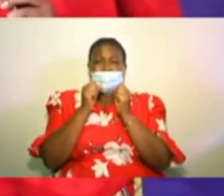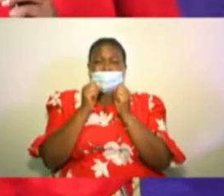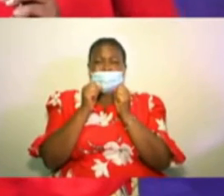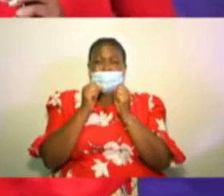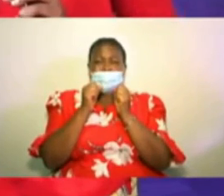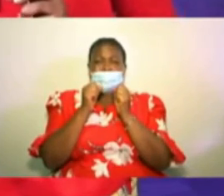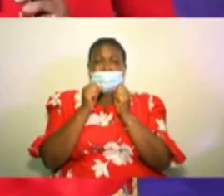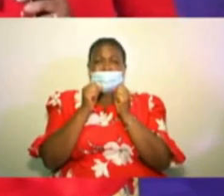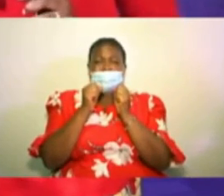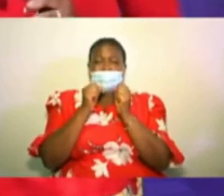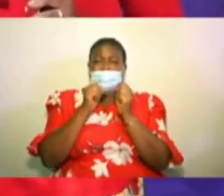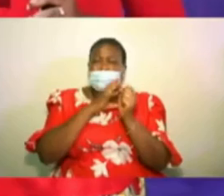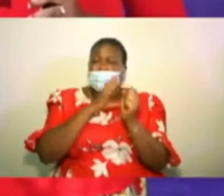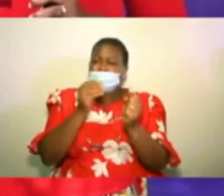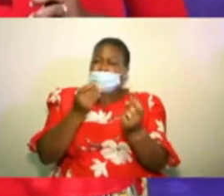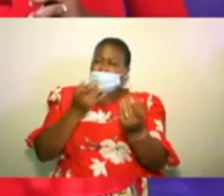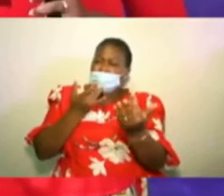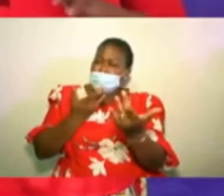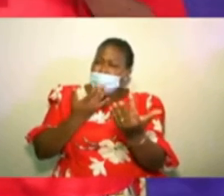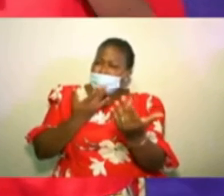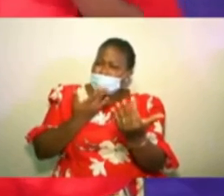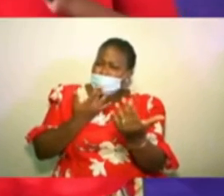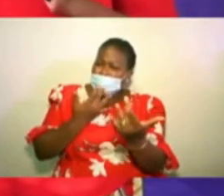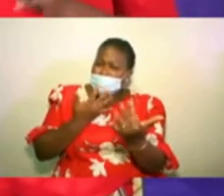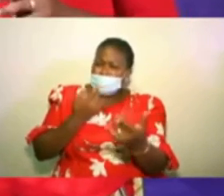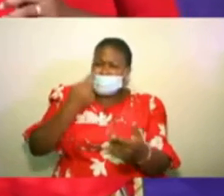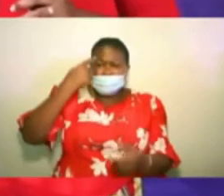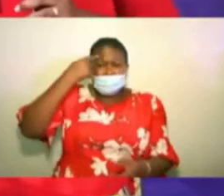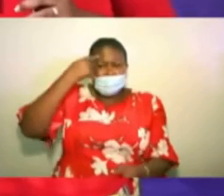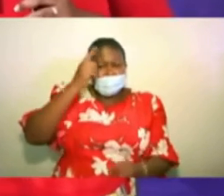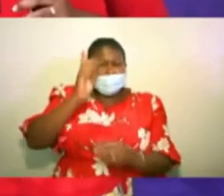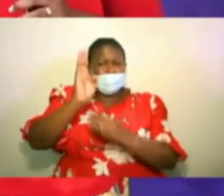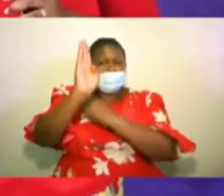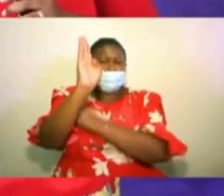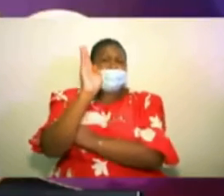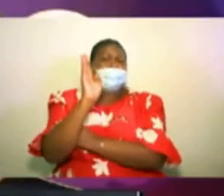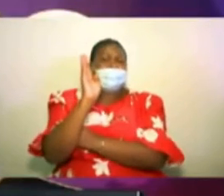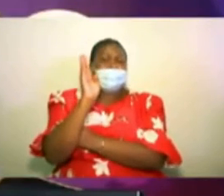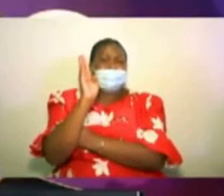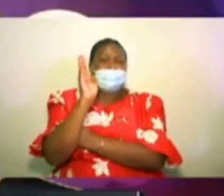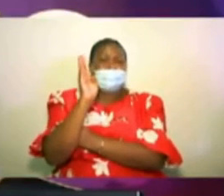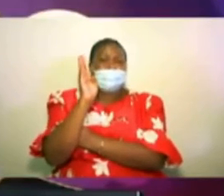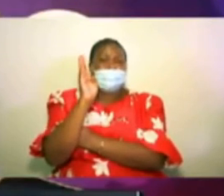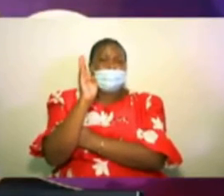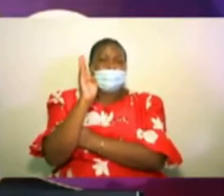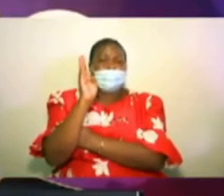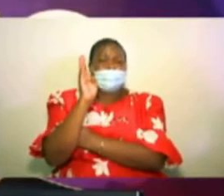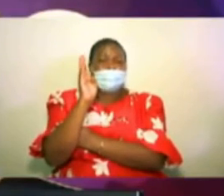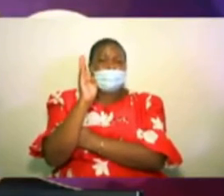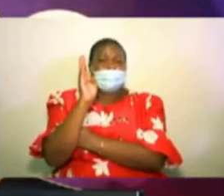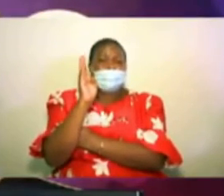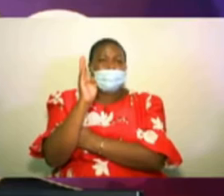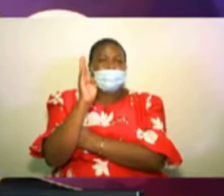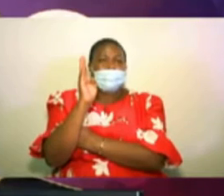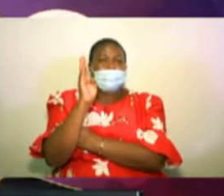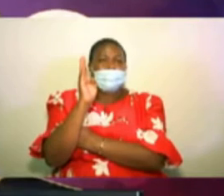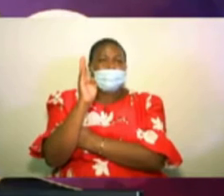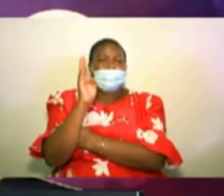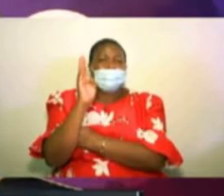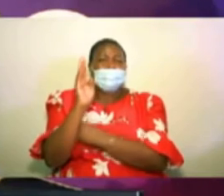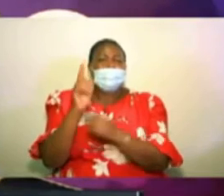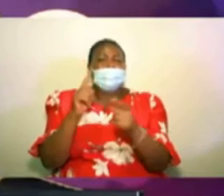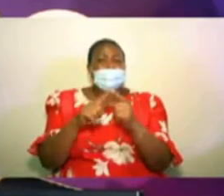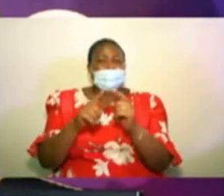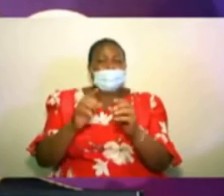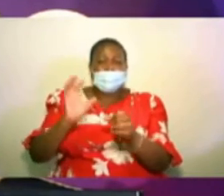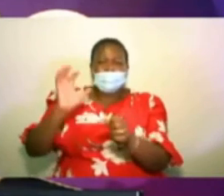in waiting for the Lord, et en attendant le Seigneur, to add to their numbers and to